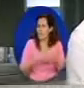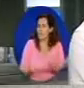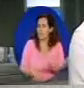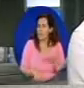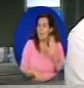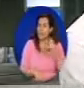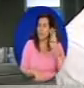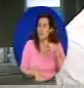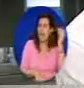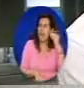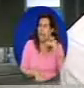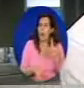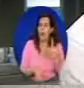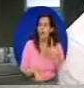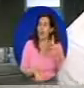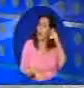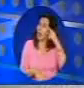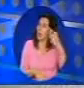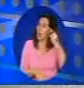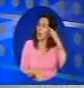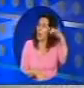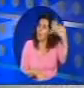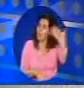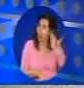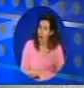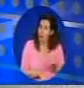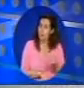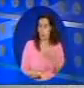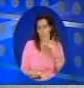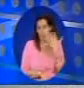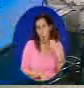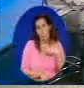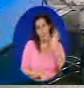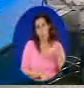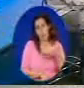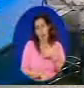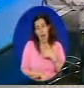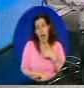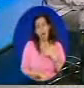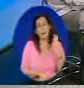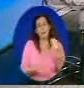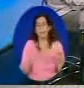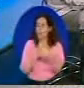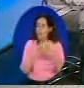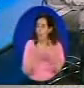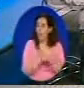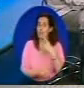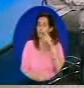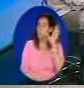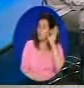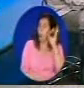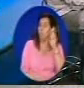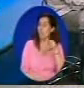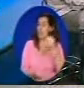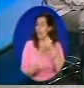ללמוד מהסיטואציה. נכון, הפעם הבאה, ואני מפיק לקחים, ואני גם אתן טיפים לחבר'ה, אני אגיד להם, תשמעו, אפשר